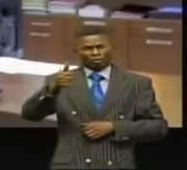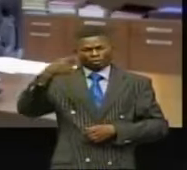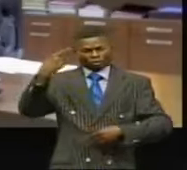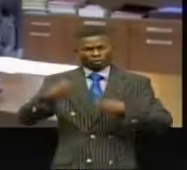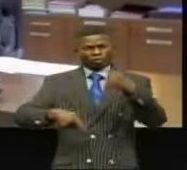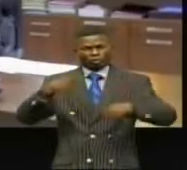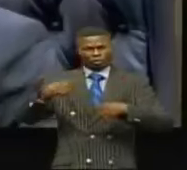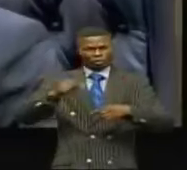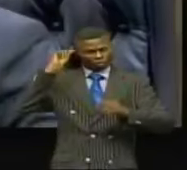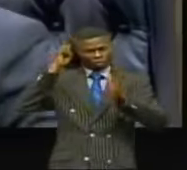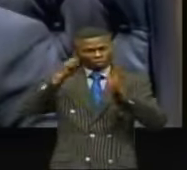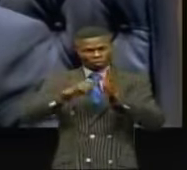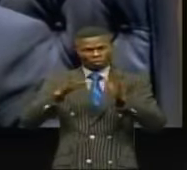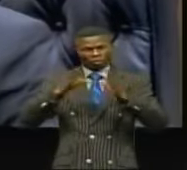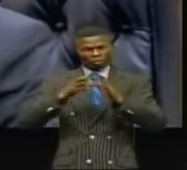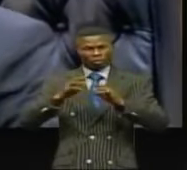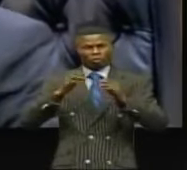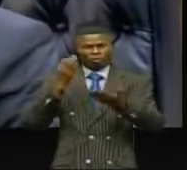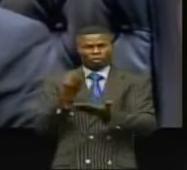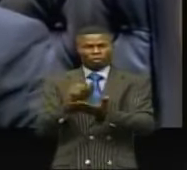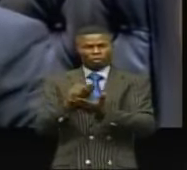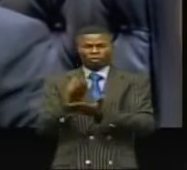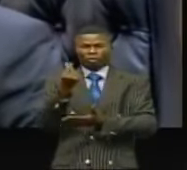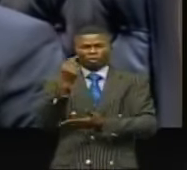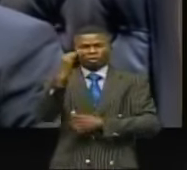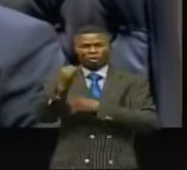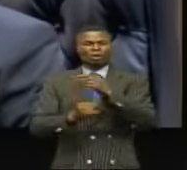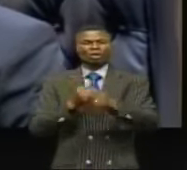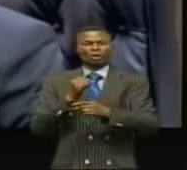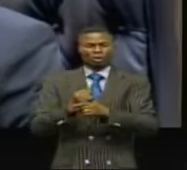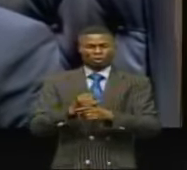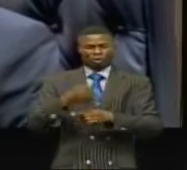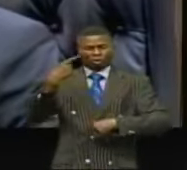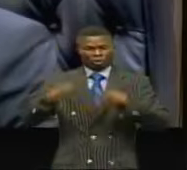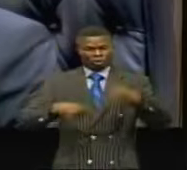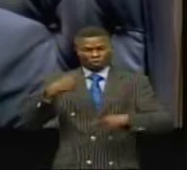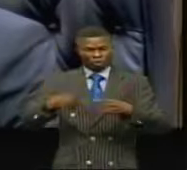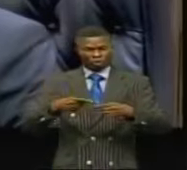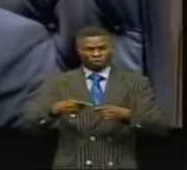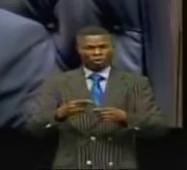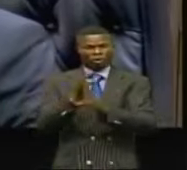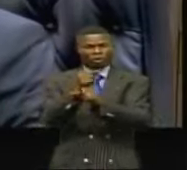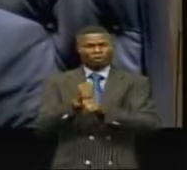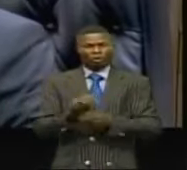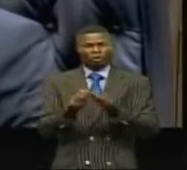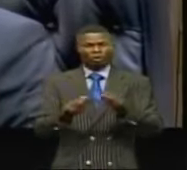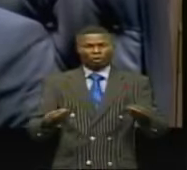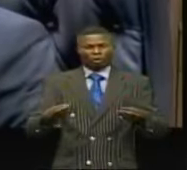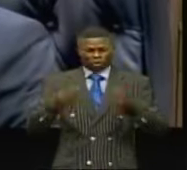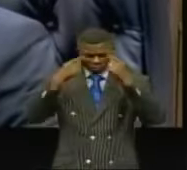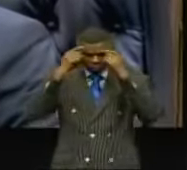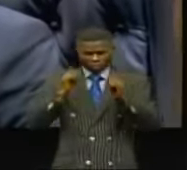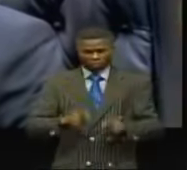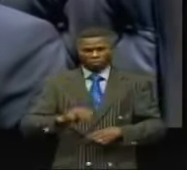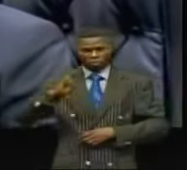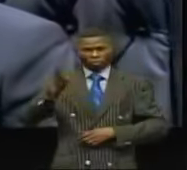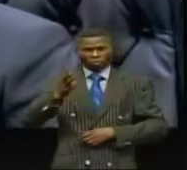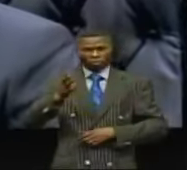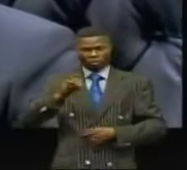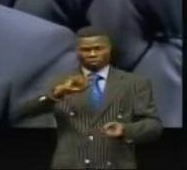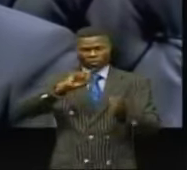le gouvernement et l'équipe du Fonds monétaire international, discussions qui ont abouti à un accord sur la troisième revue de la